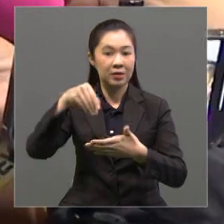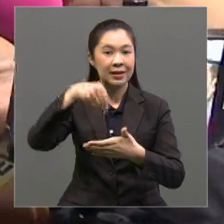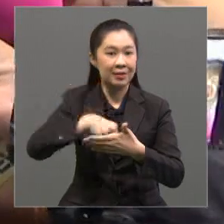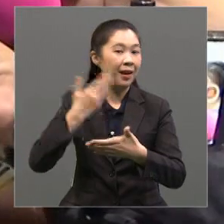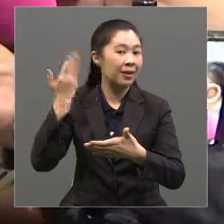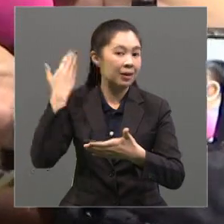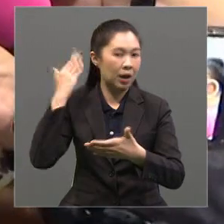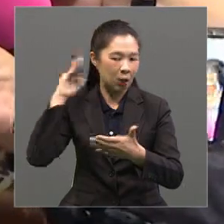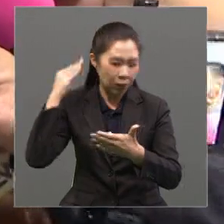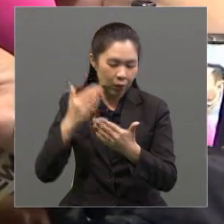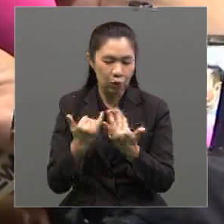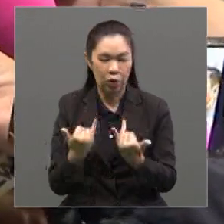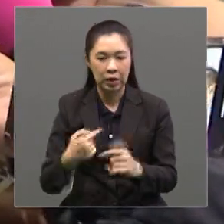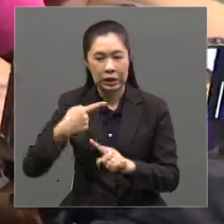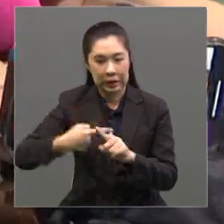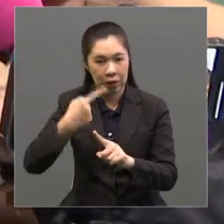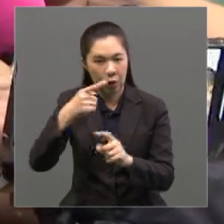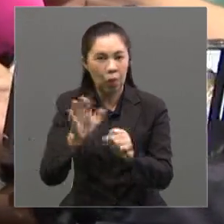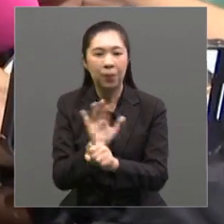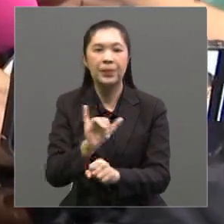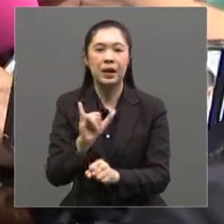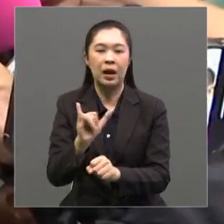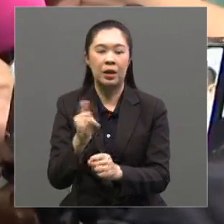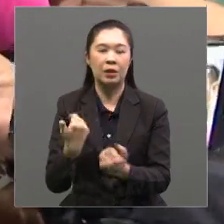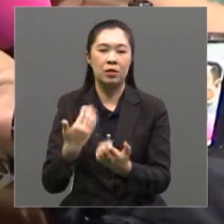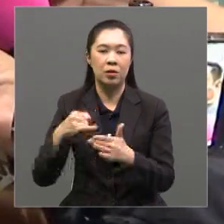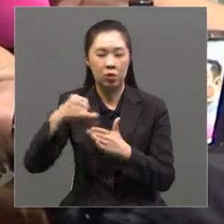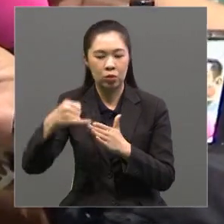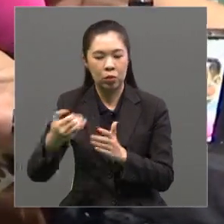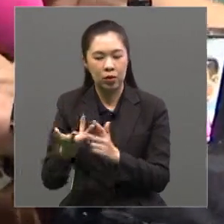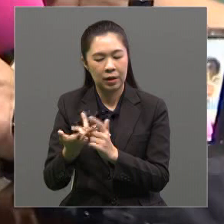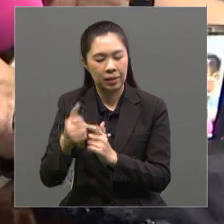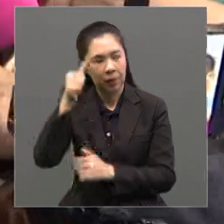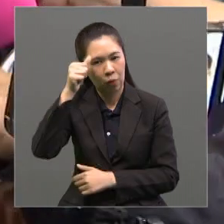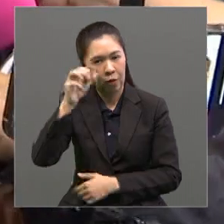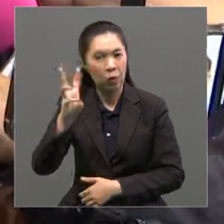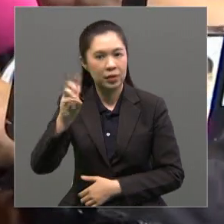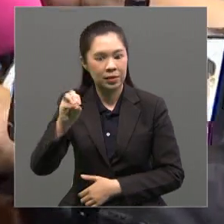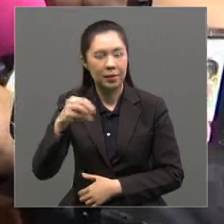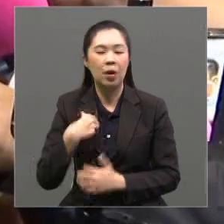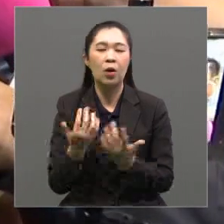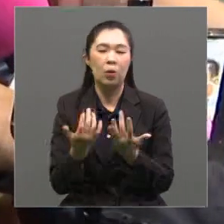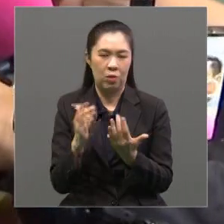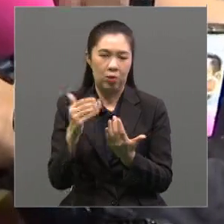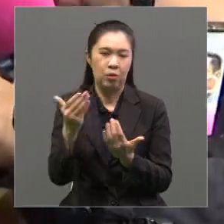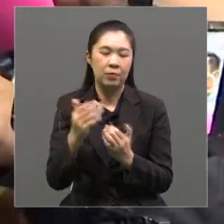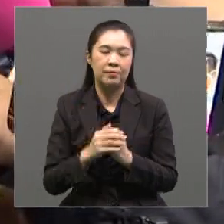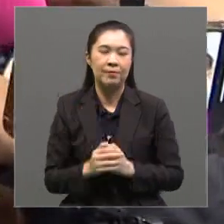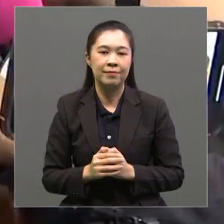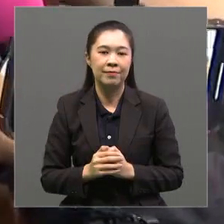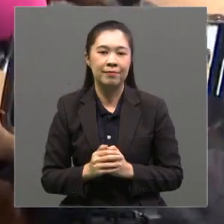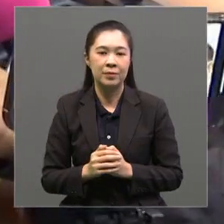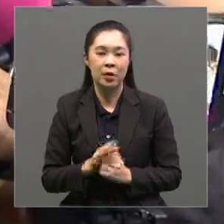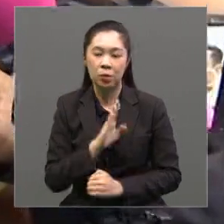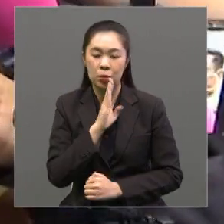นนี้ยังไม่ถึงเดือนเลยนะครับกกต.นี่สามารถรับรองได้ถึงภายใน60วันนะครับขอให้รออีกนิดนึงผมเชื่อว่าหลังกกต.